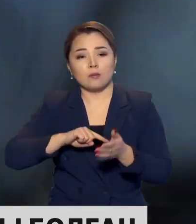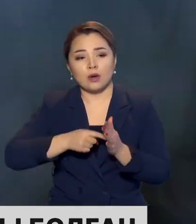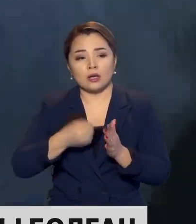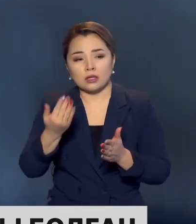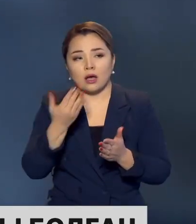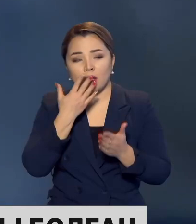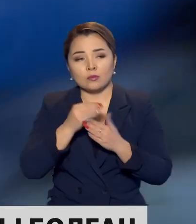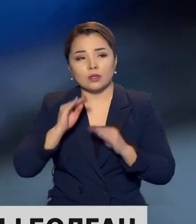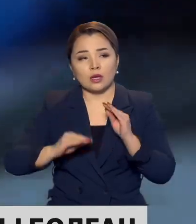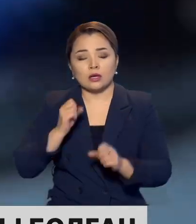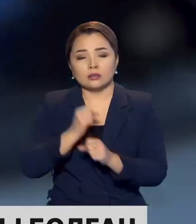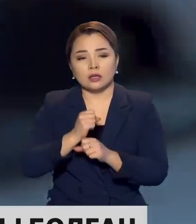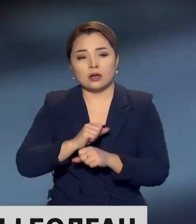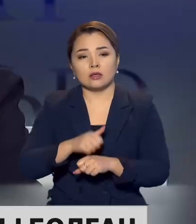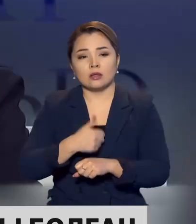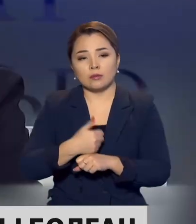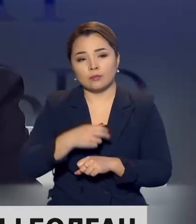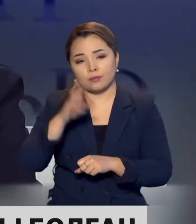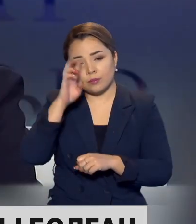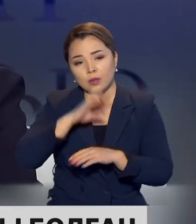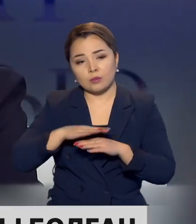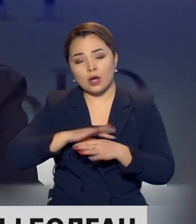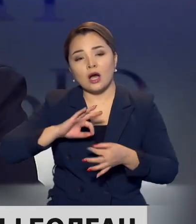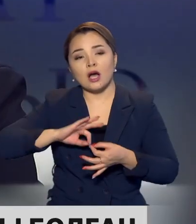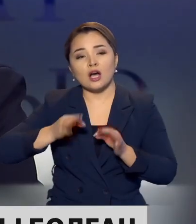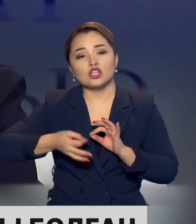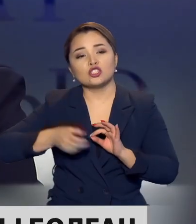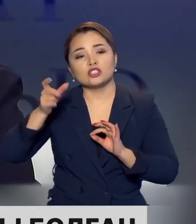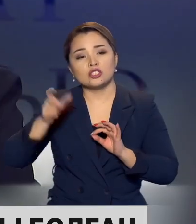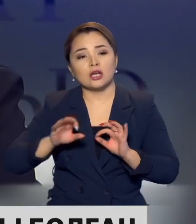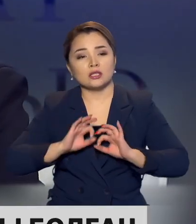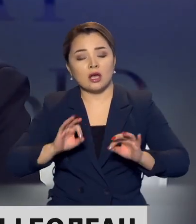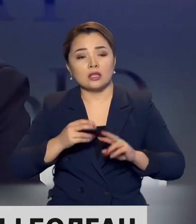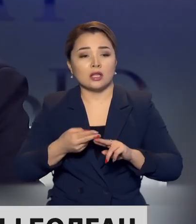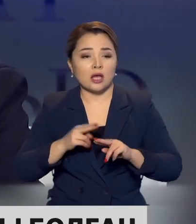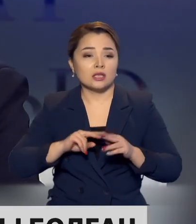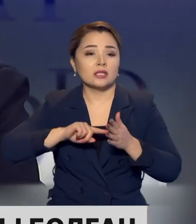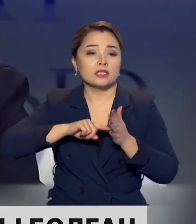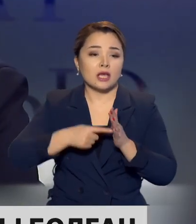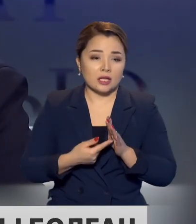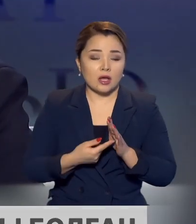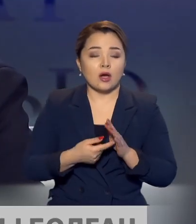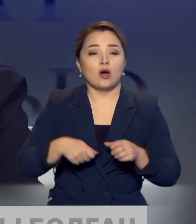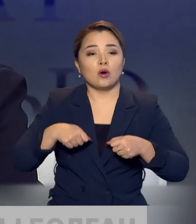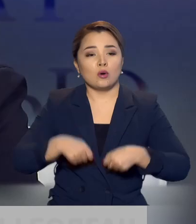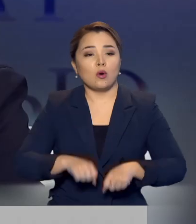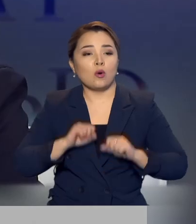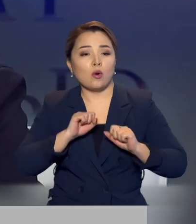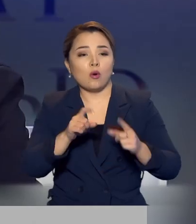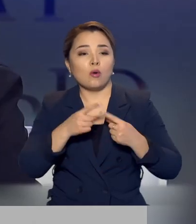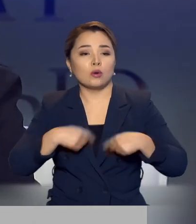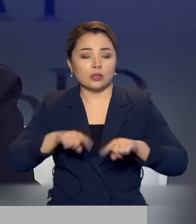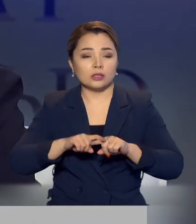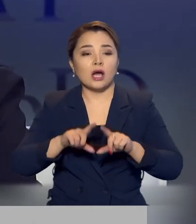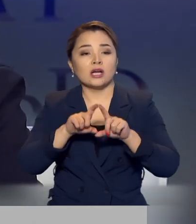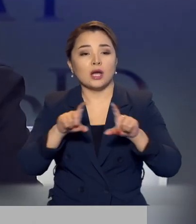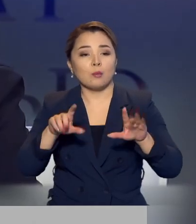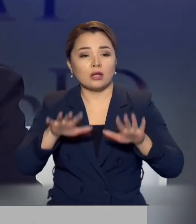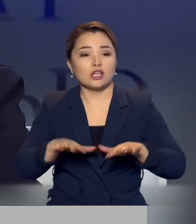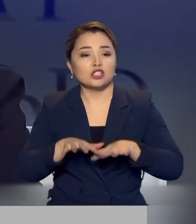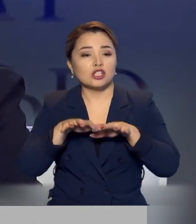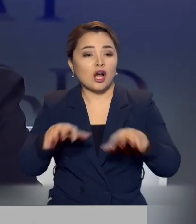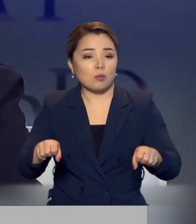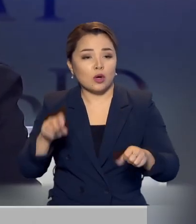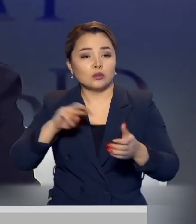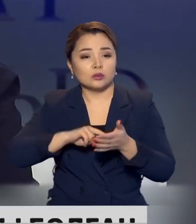әрекеттер жасалды дейді мемлекеттік хатшы. Бұл жердегі мақсат әсіресе құқық қорғау органдарының ғимараттарына шабуыл